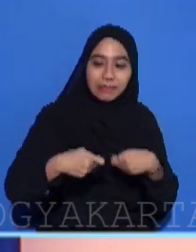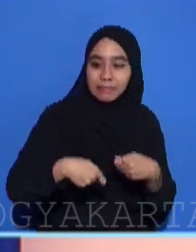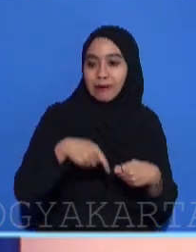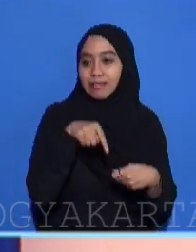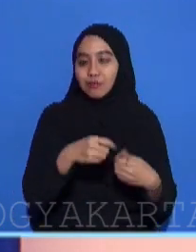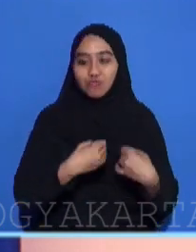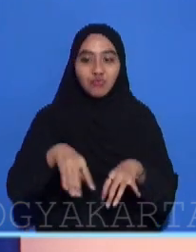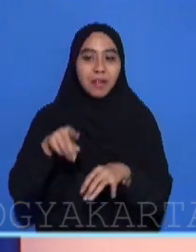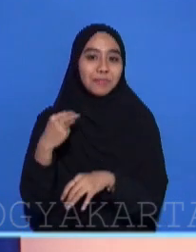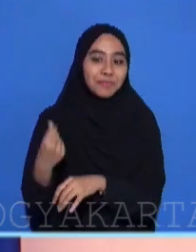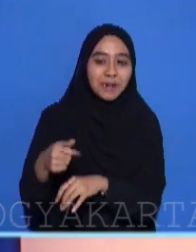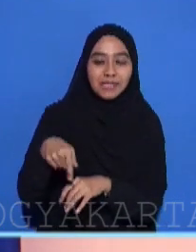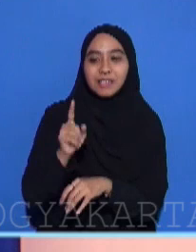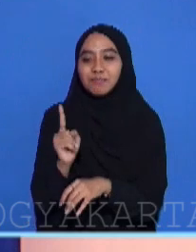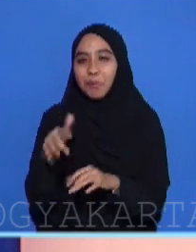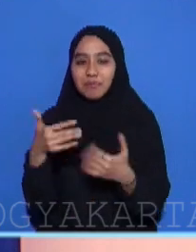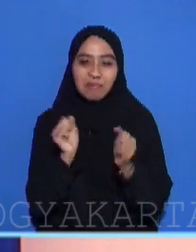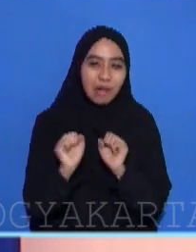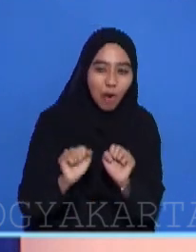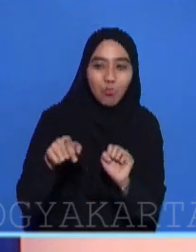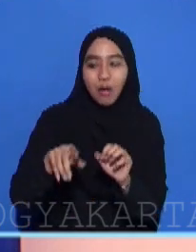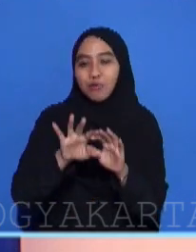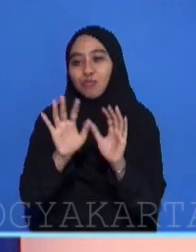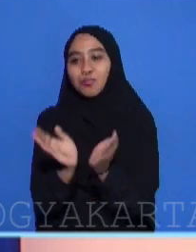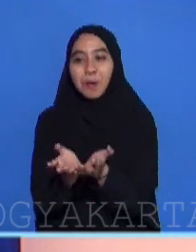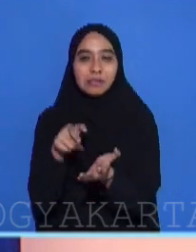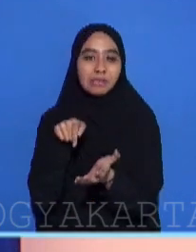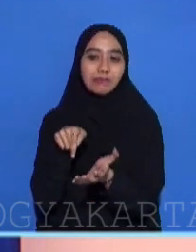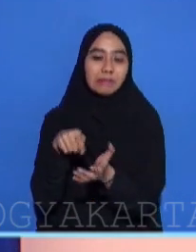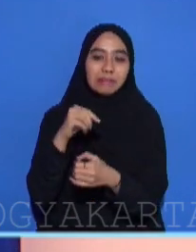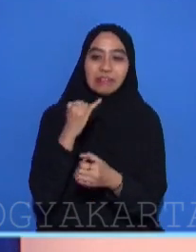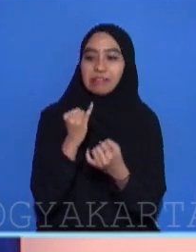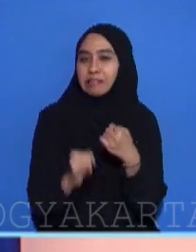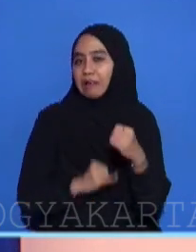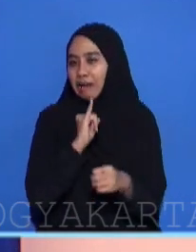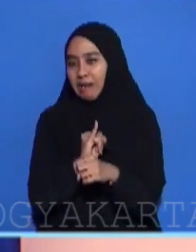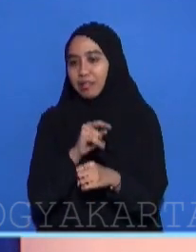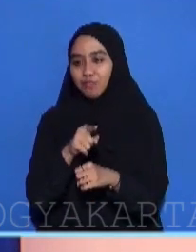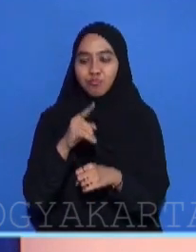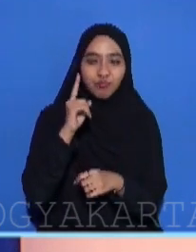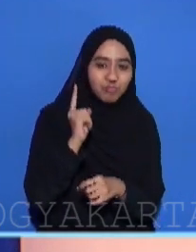bertahan di tengah krisis global internet Telah menjadi kebutuhan di seluruh sektor